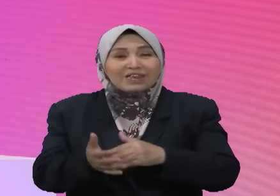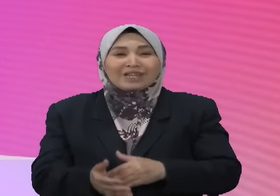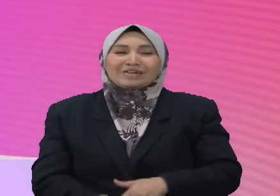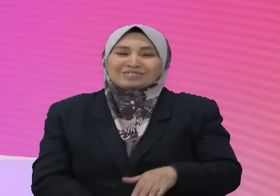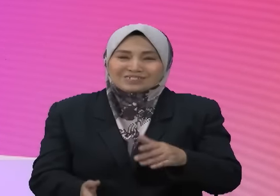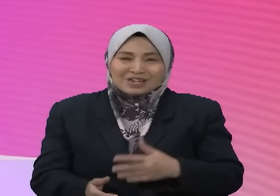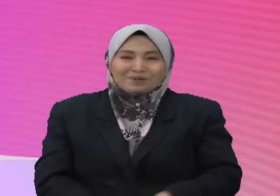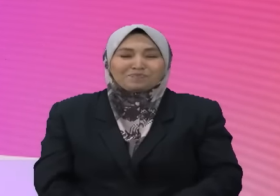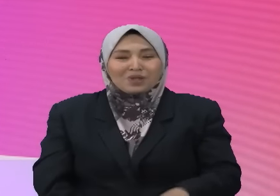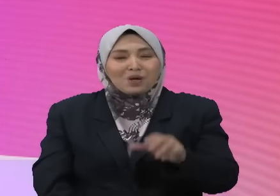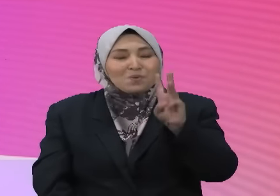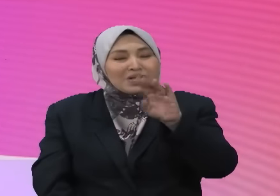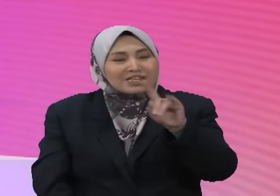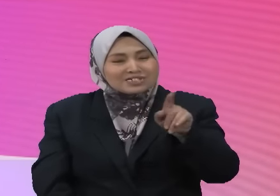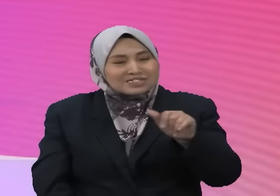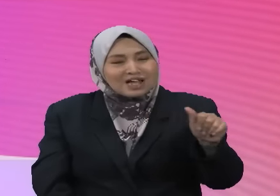dua